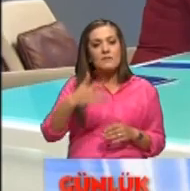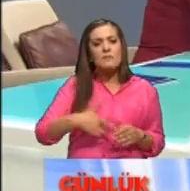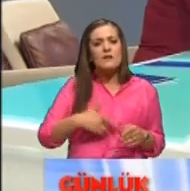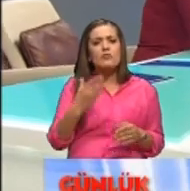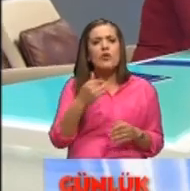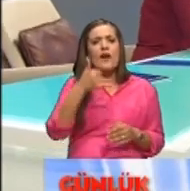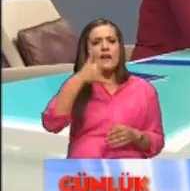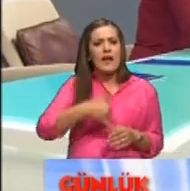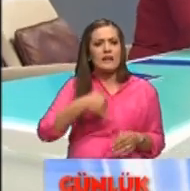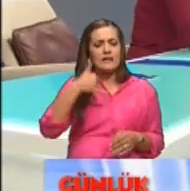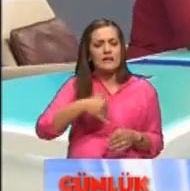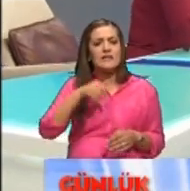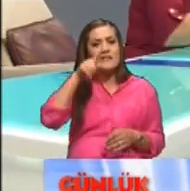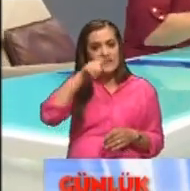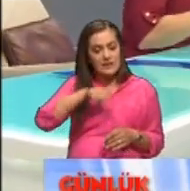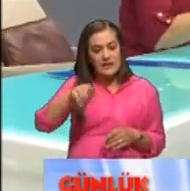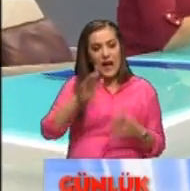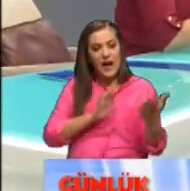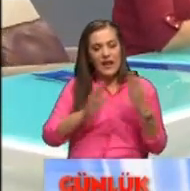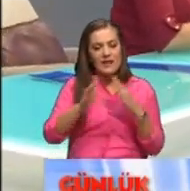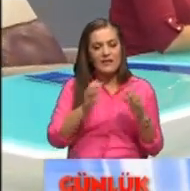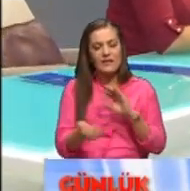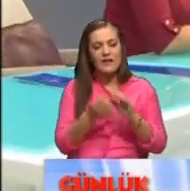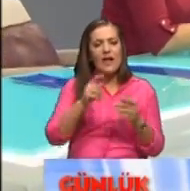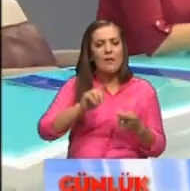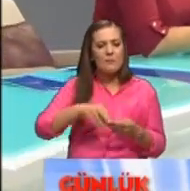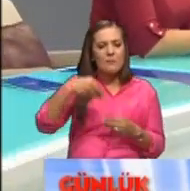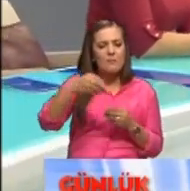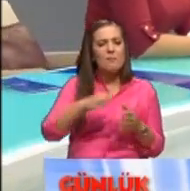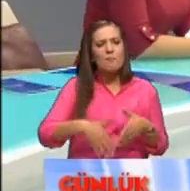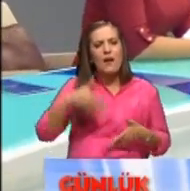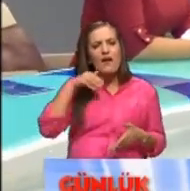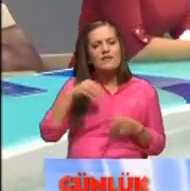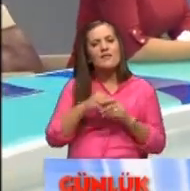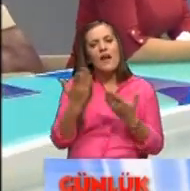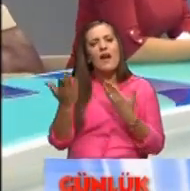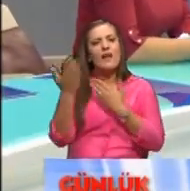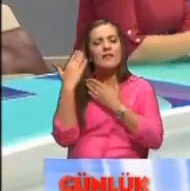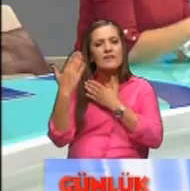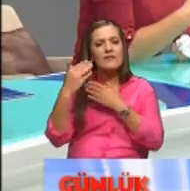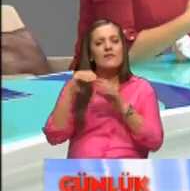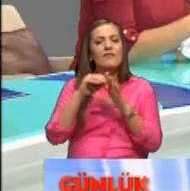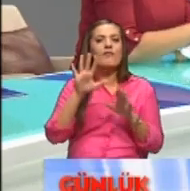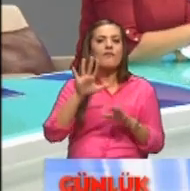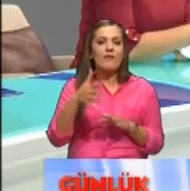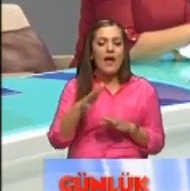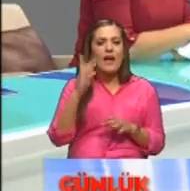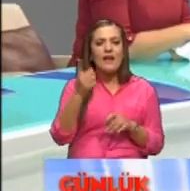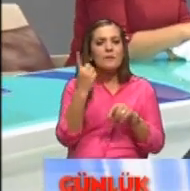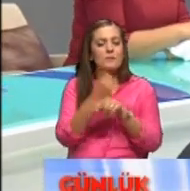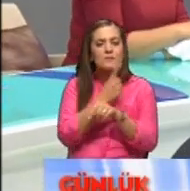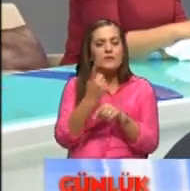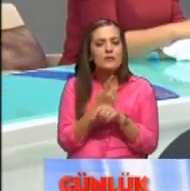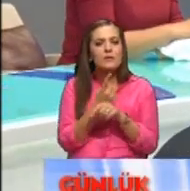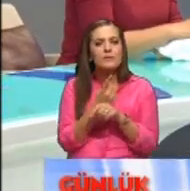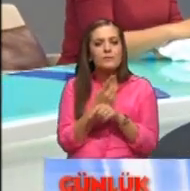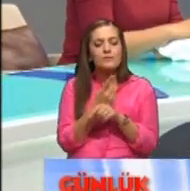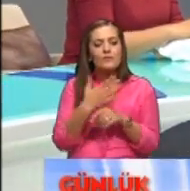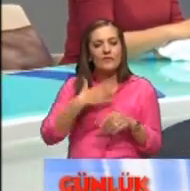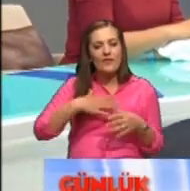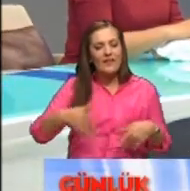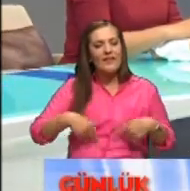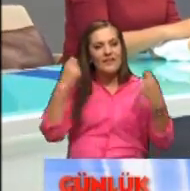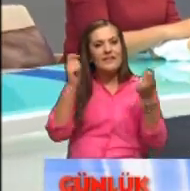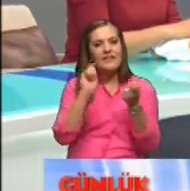midesi çok yakındır. Siz hareket ettirdiğinizde işte alt bakımı için ya da gaz çıkartması için ya da herhangi bir şekilde